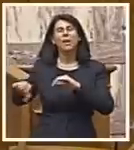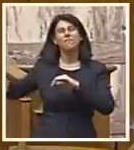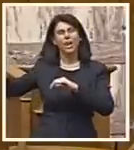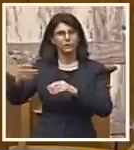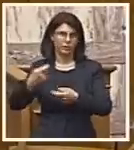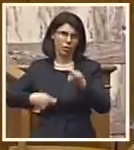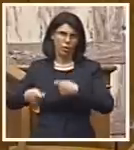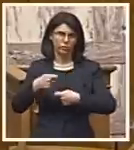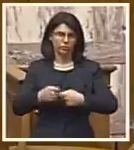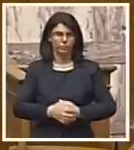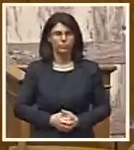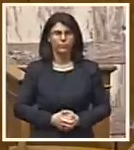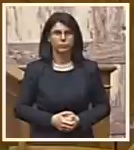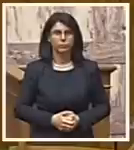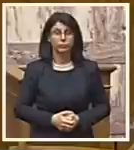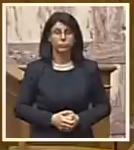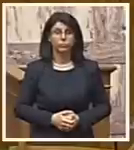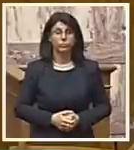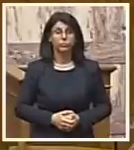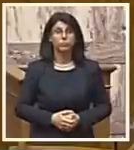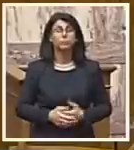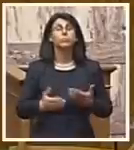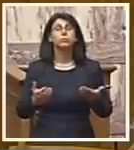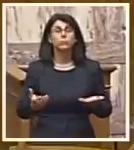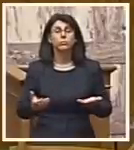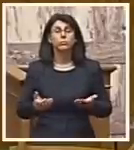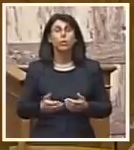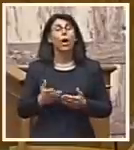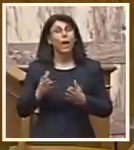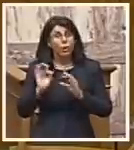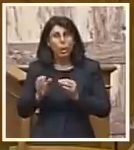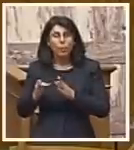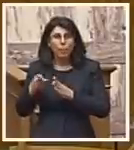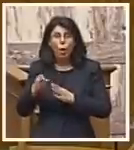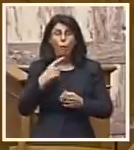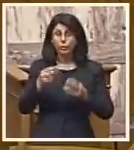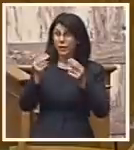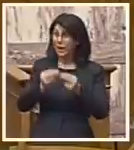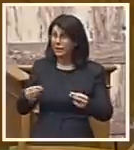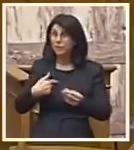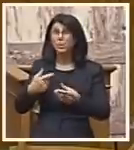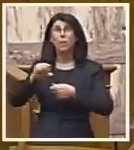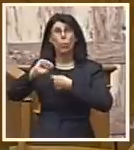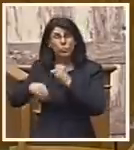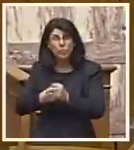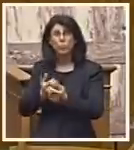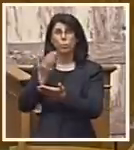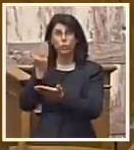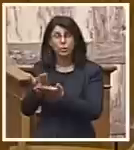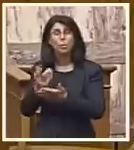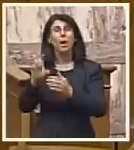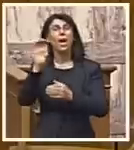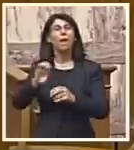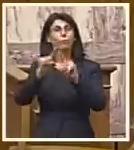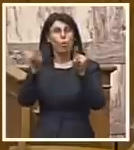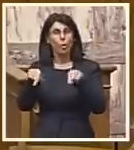αγορές. Αντί να πάνε για λύσεις όπως αυτές που έχουμε προτείνει, για τις οποίες έχουμε παλέψει των ευρωομολόγων.